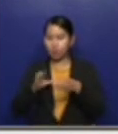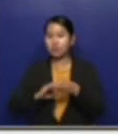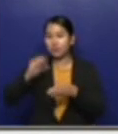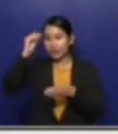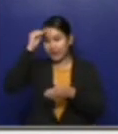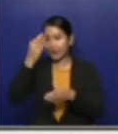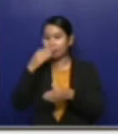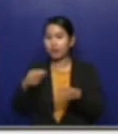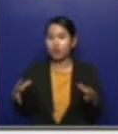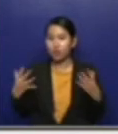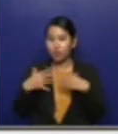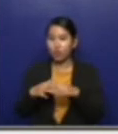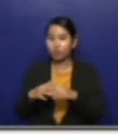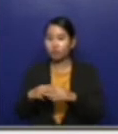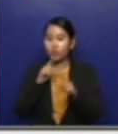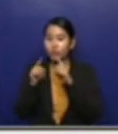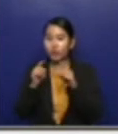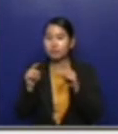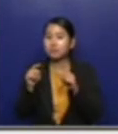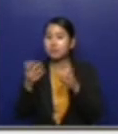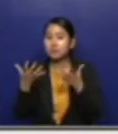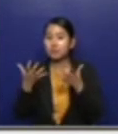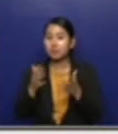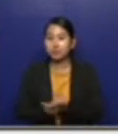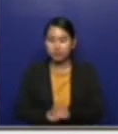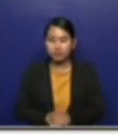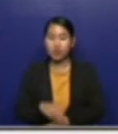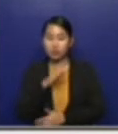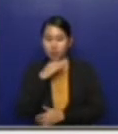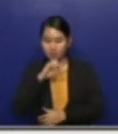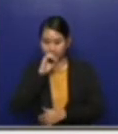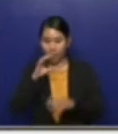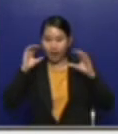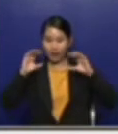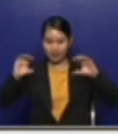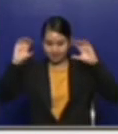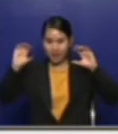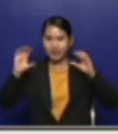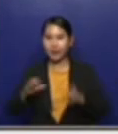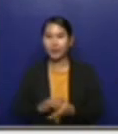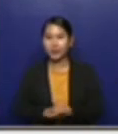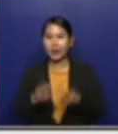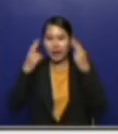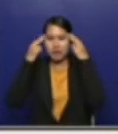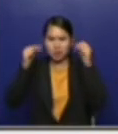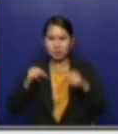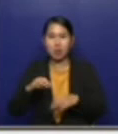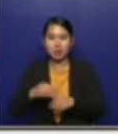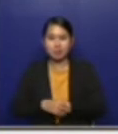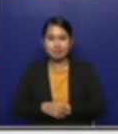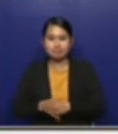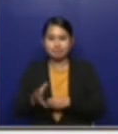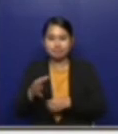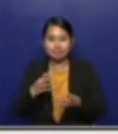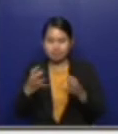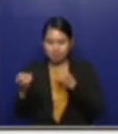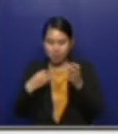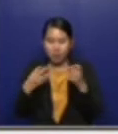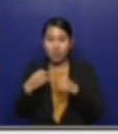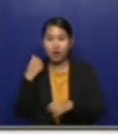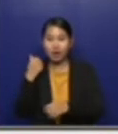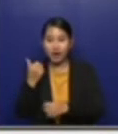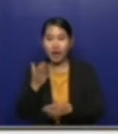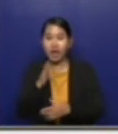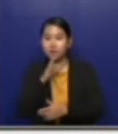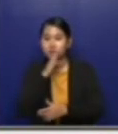าถ้าวันนี้บอกว่ารัฐบาลจะรับฟังนายกจะฟังผมว่าเขามาแต่ถ้าบอกสภาจะ